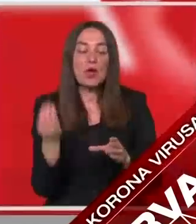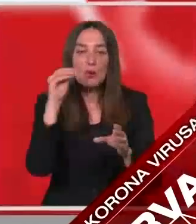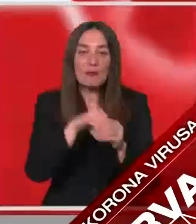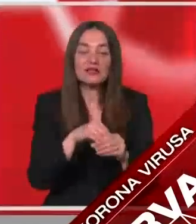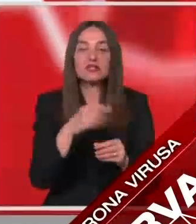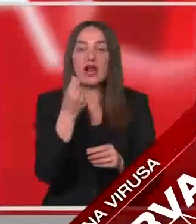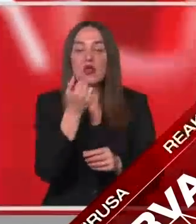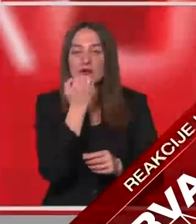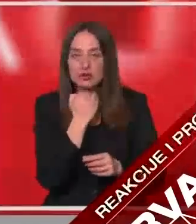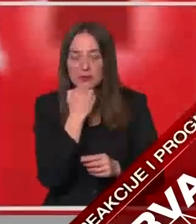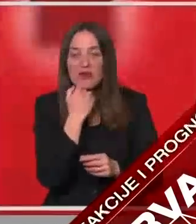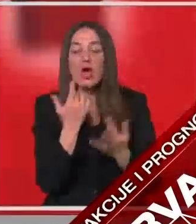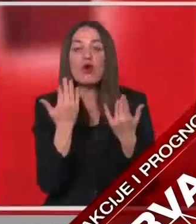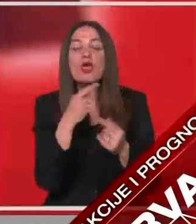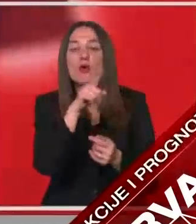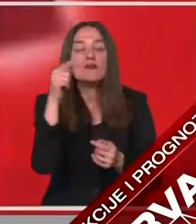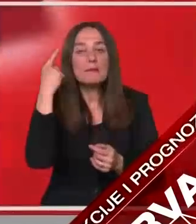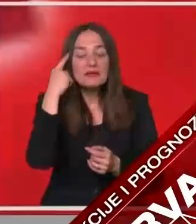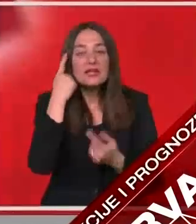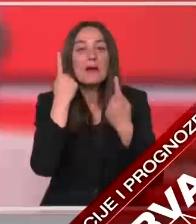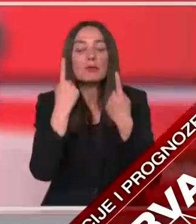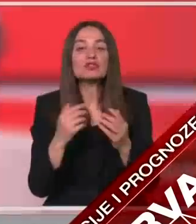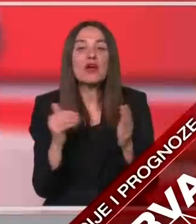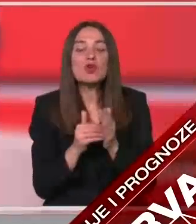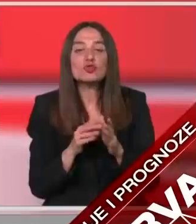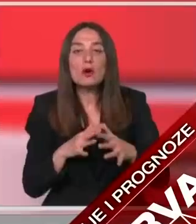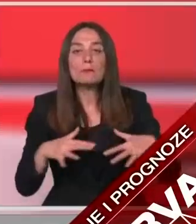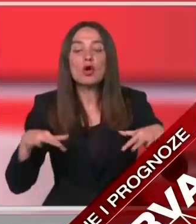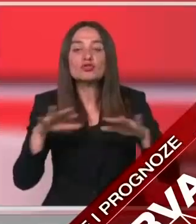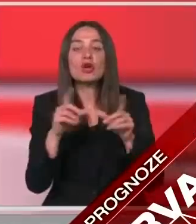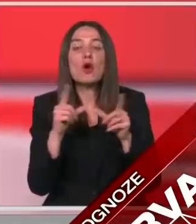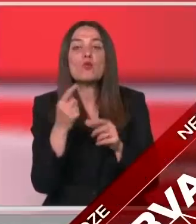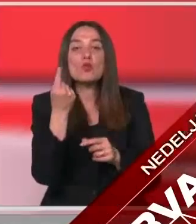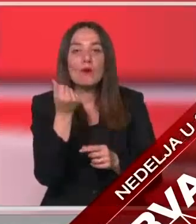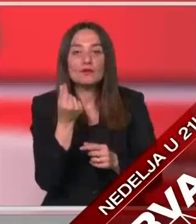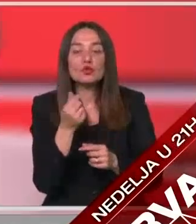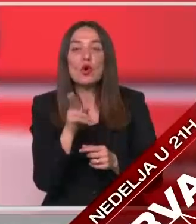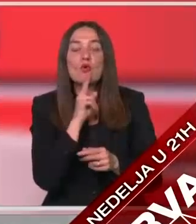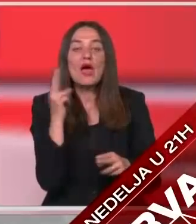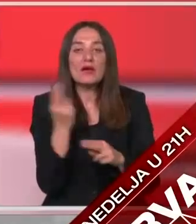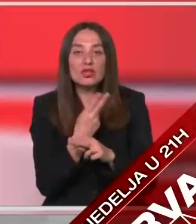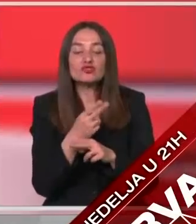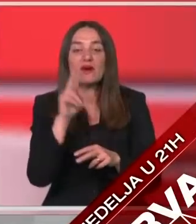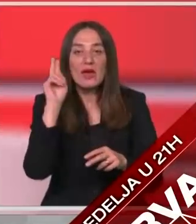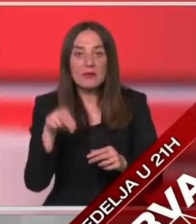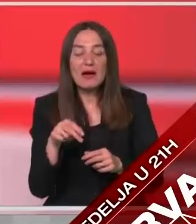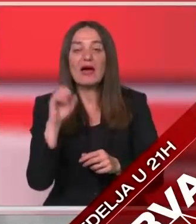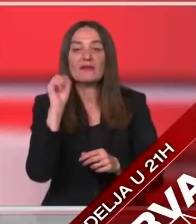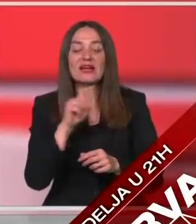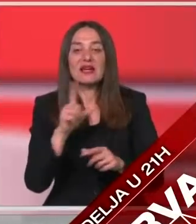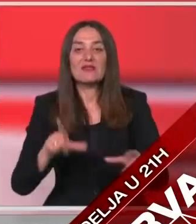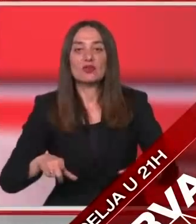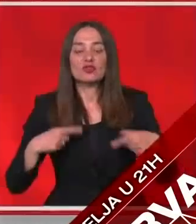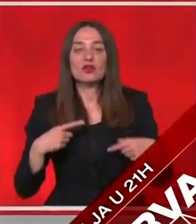novac u privredu, koliko vi mislite da postoji još prostora u novcu koji država ima, a da se ne